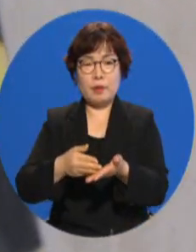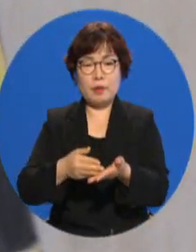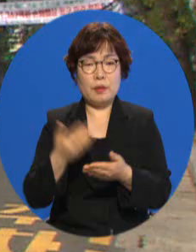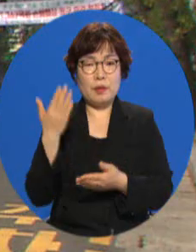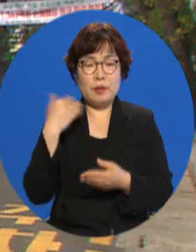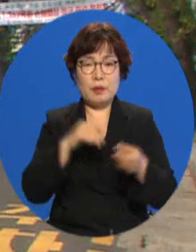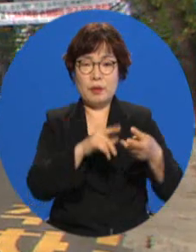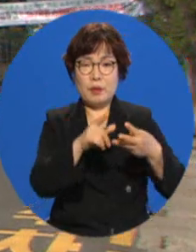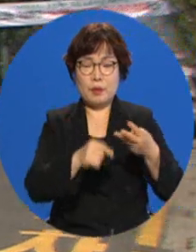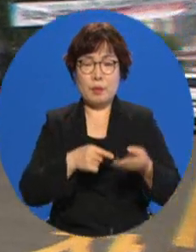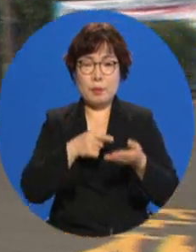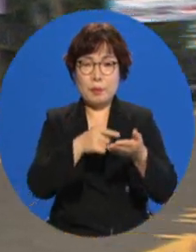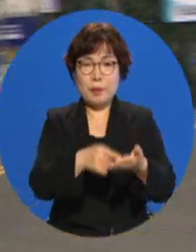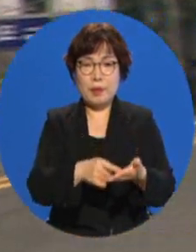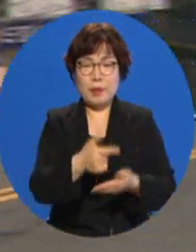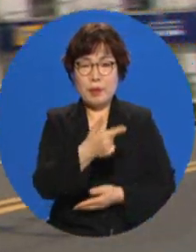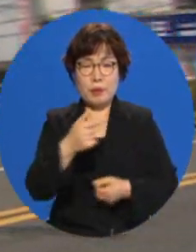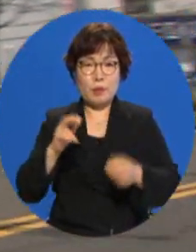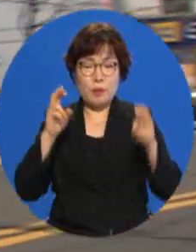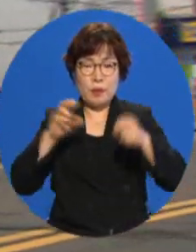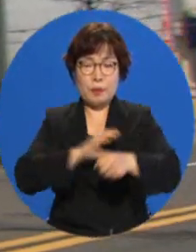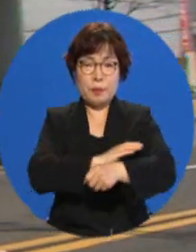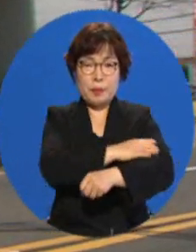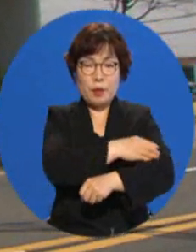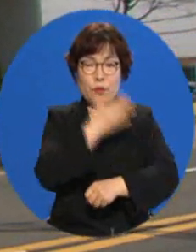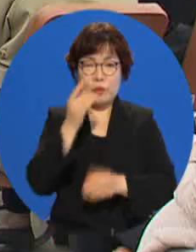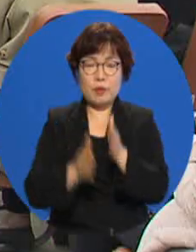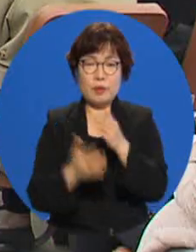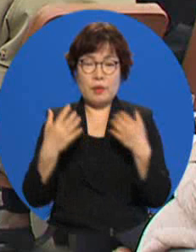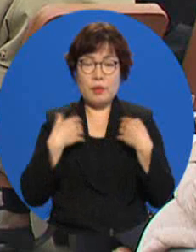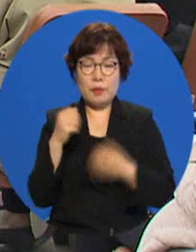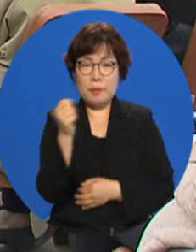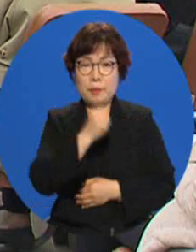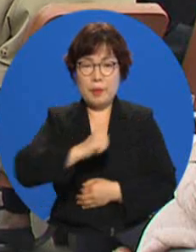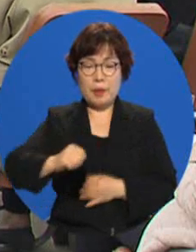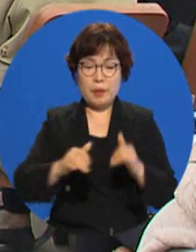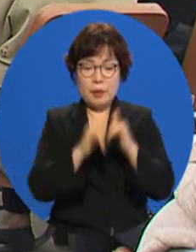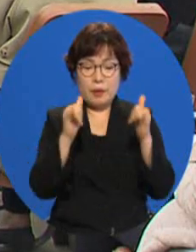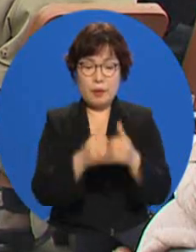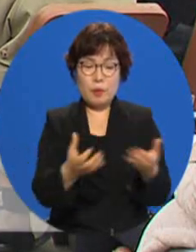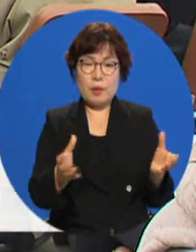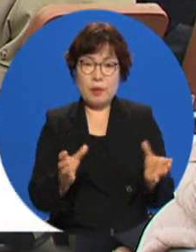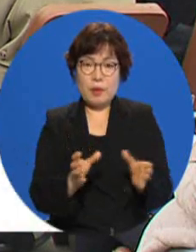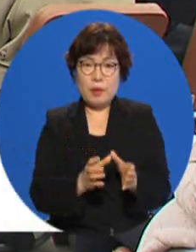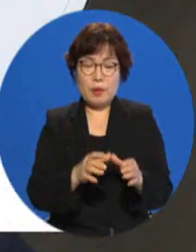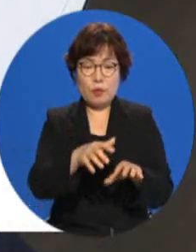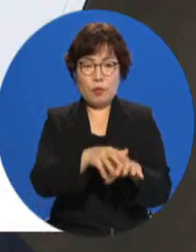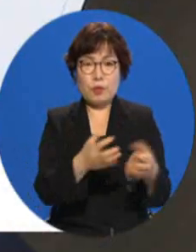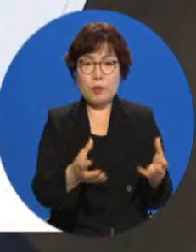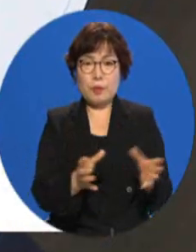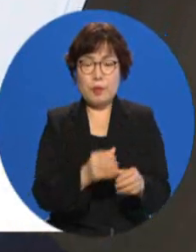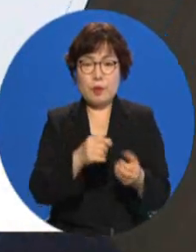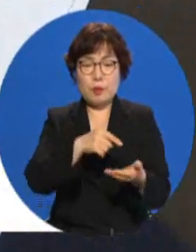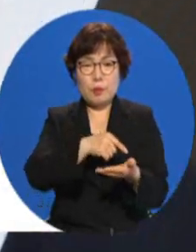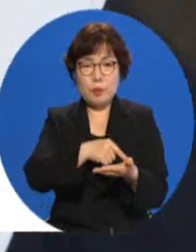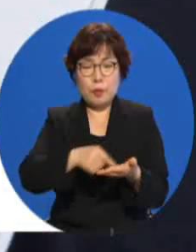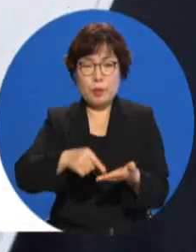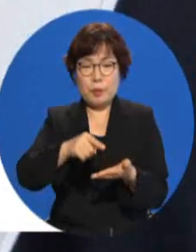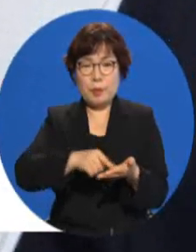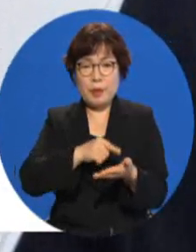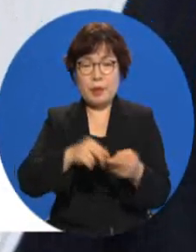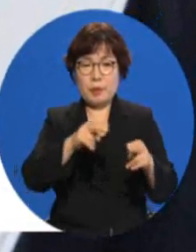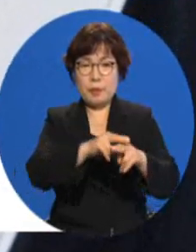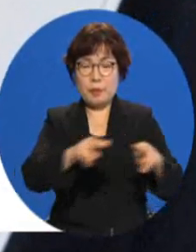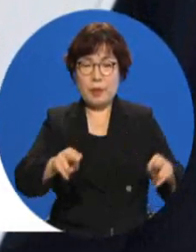3월. 대기업의 횡포라며 반발한 순천시에 이어 시민단체도 범시민 대책위를 구성해 손해배상 처리와 포스코의